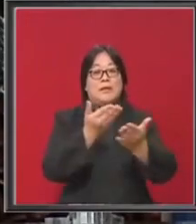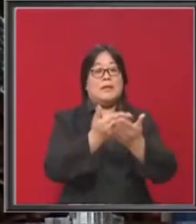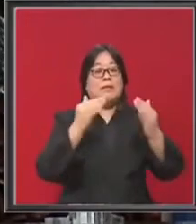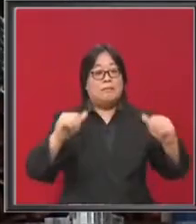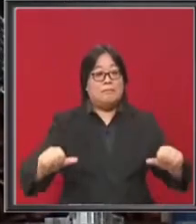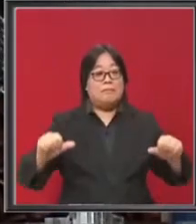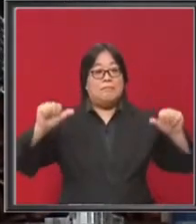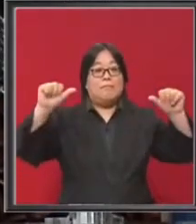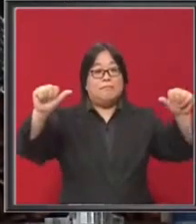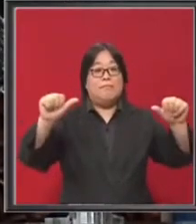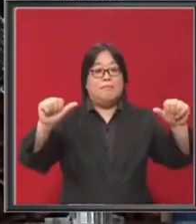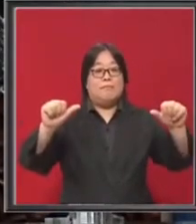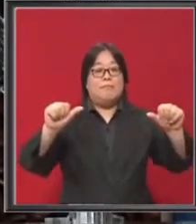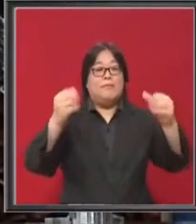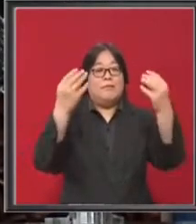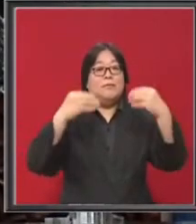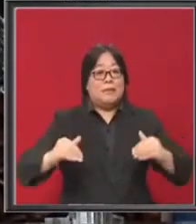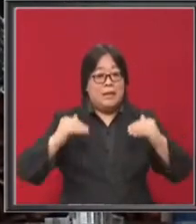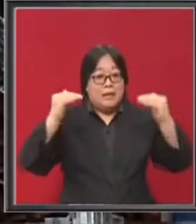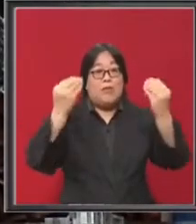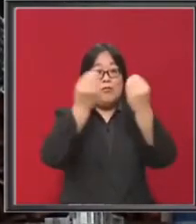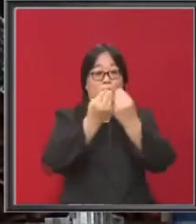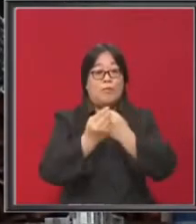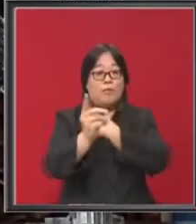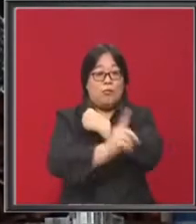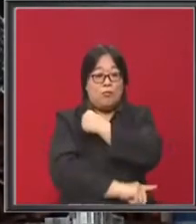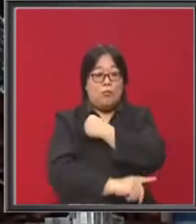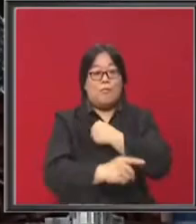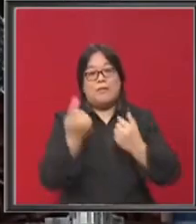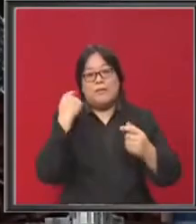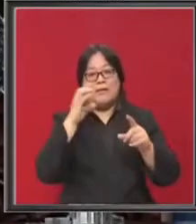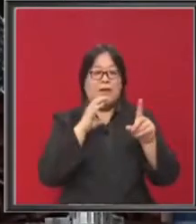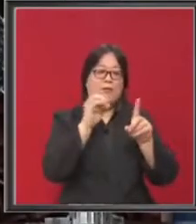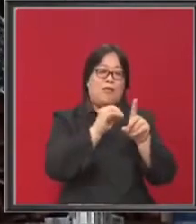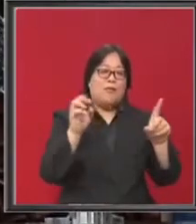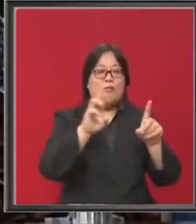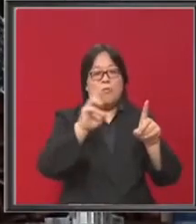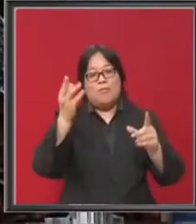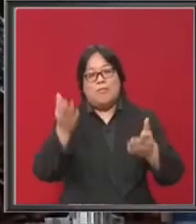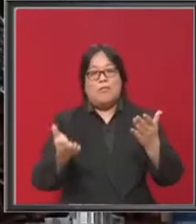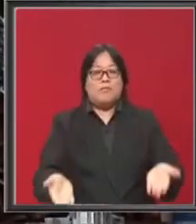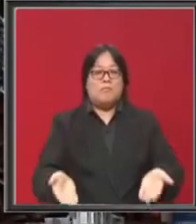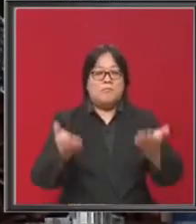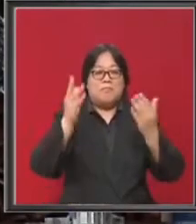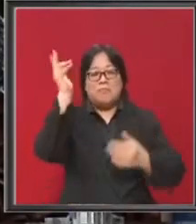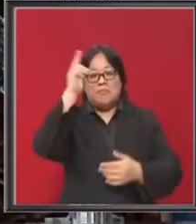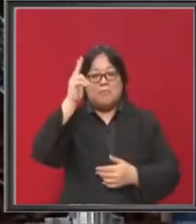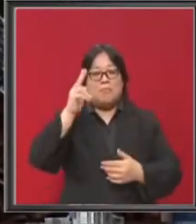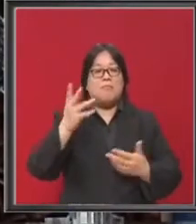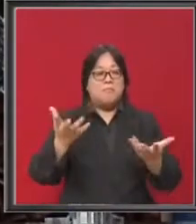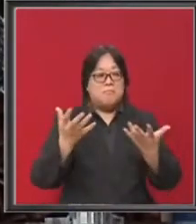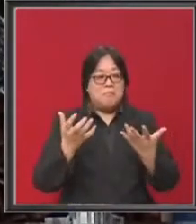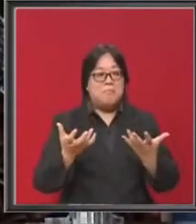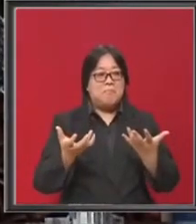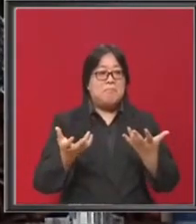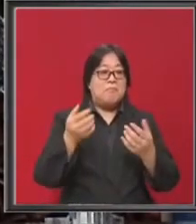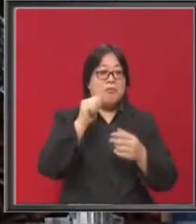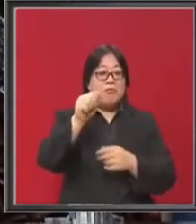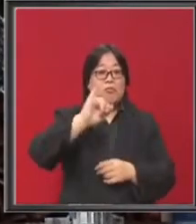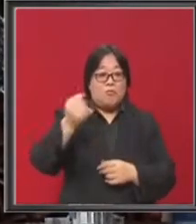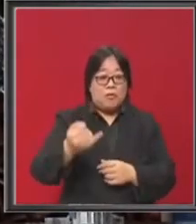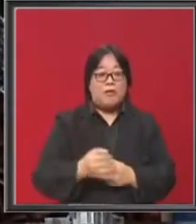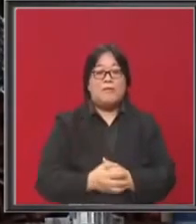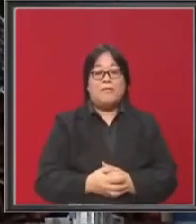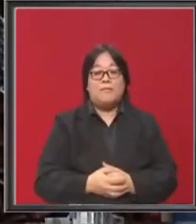menaikkan kadar hukuman tapi disebut 100.000 kemungkinan kerajaan nah explore ide pada